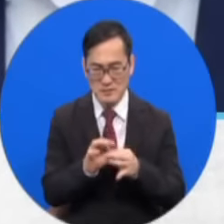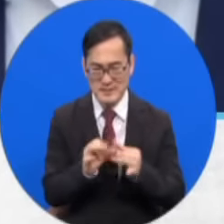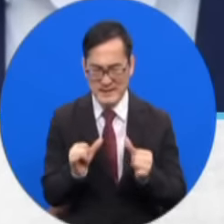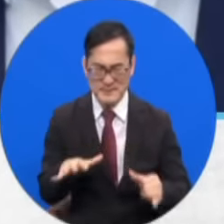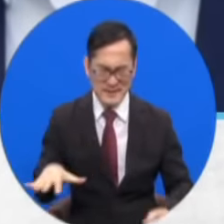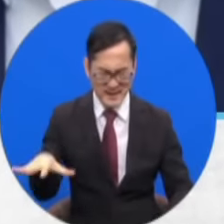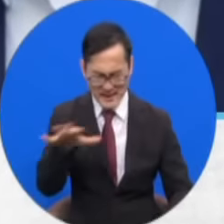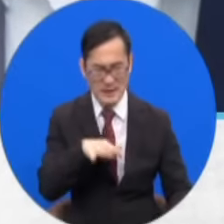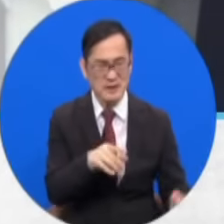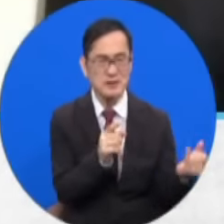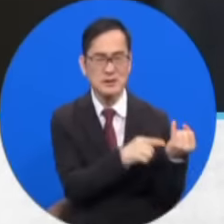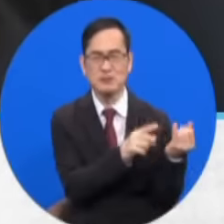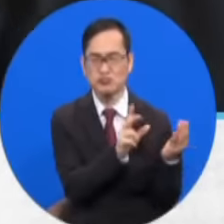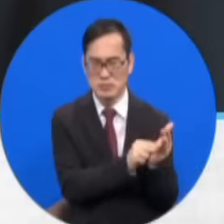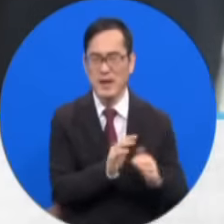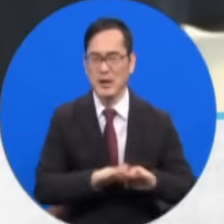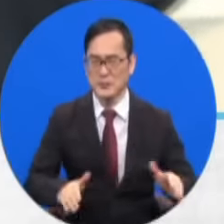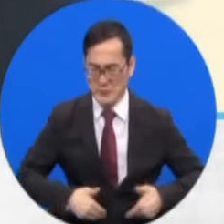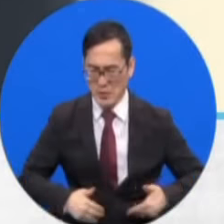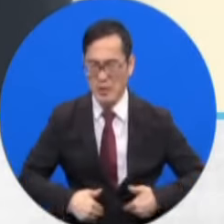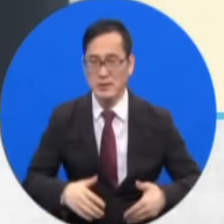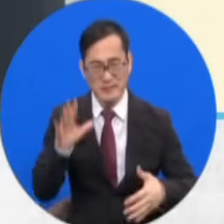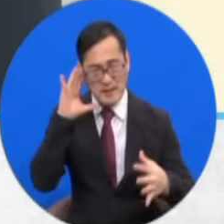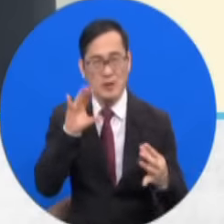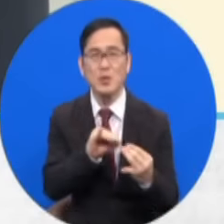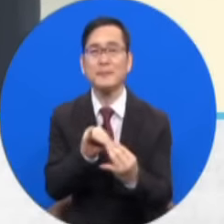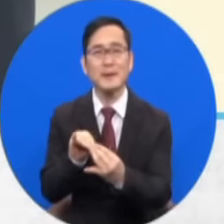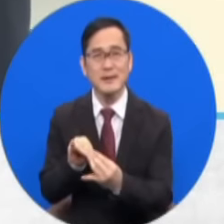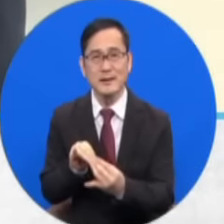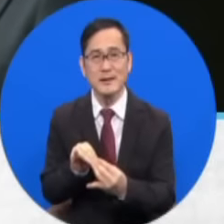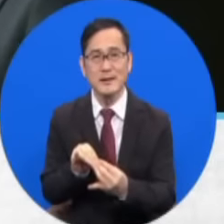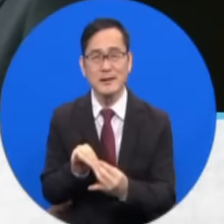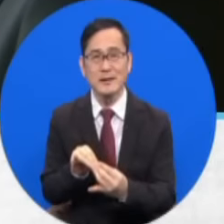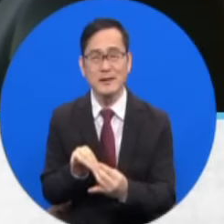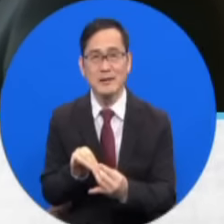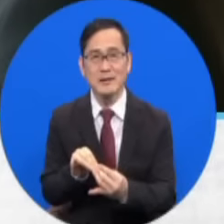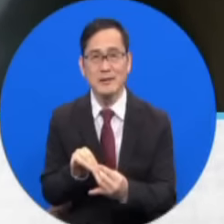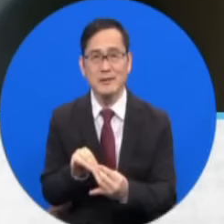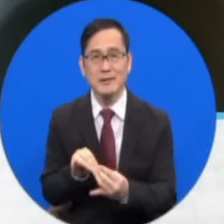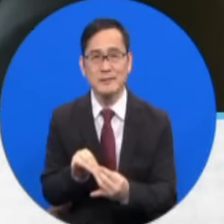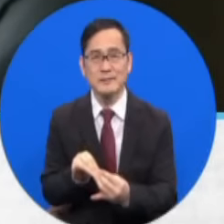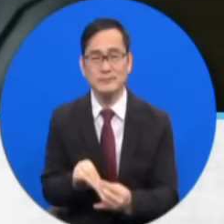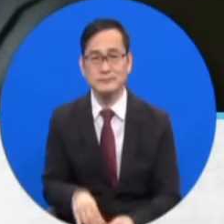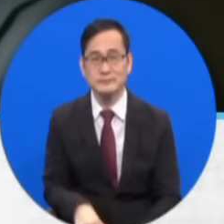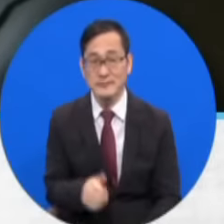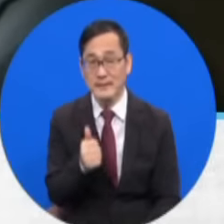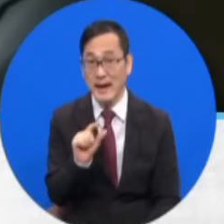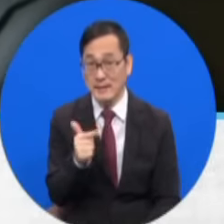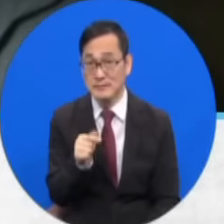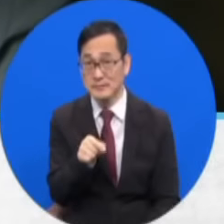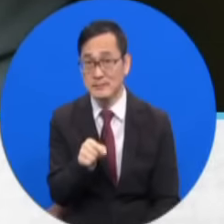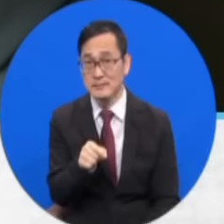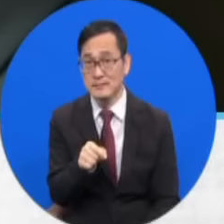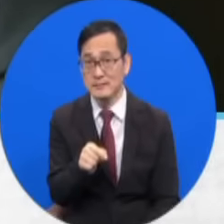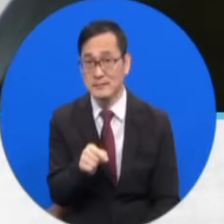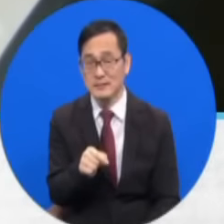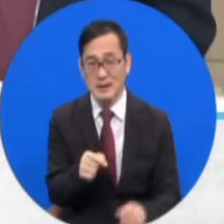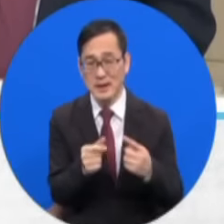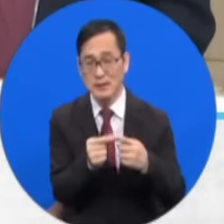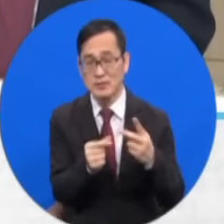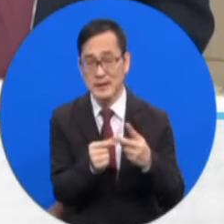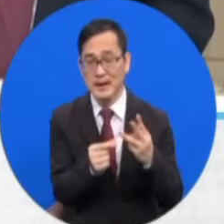판단하고 있는데 그것을 그럼 어떻게 풀어 나갈 것이냐라고 하는 부분에 있어서 한노 대표가 지금 요구하고 있는 3대